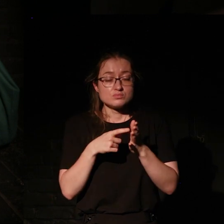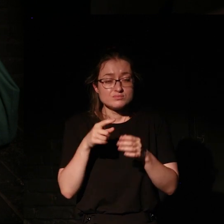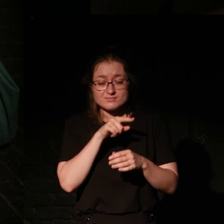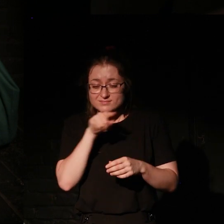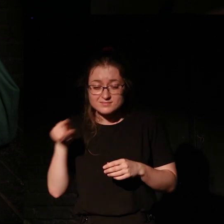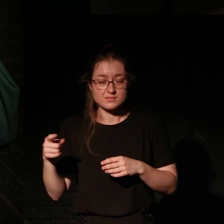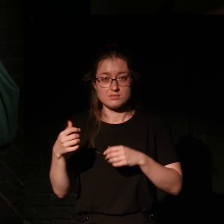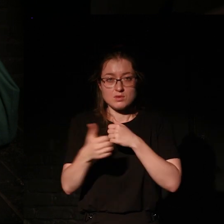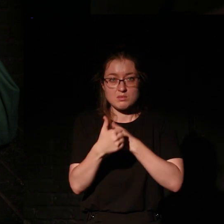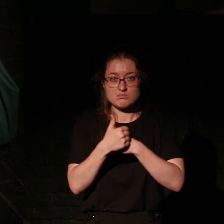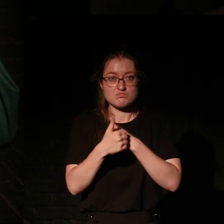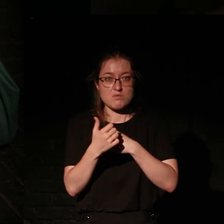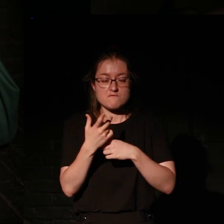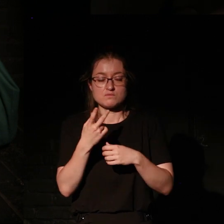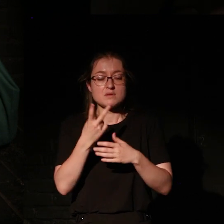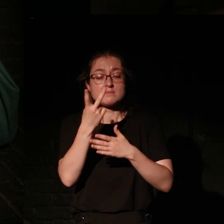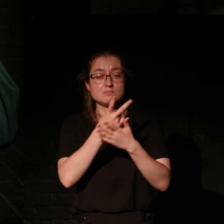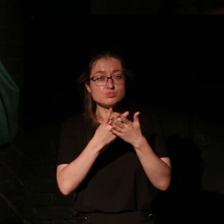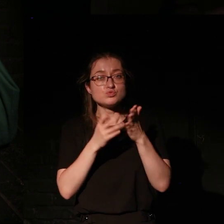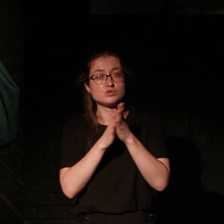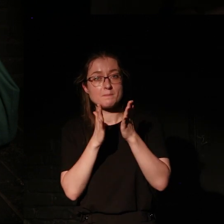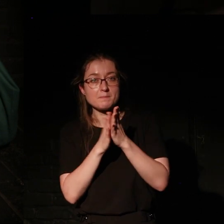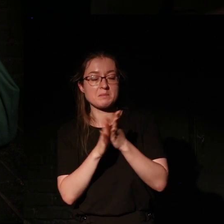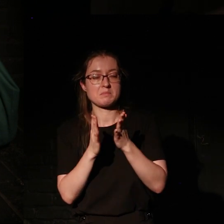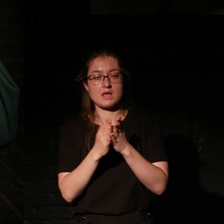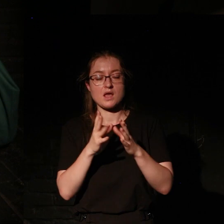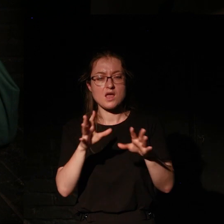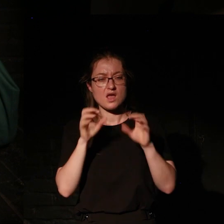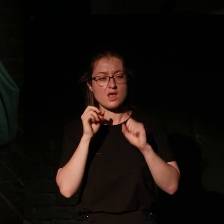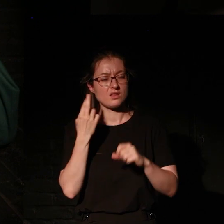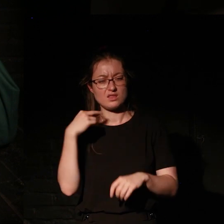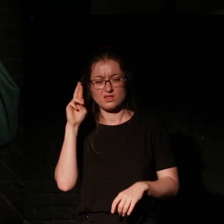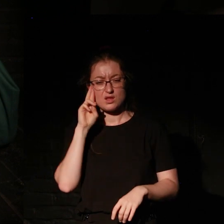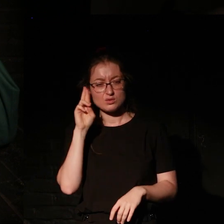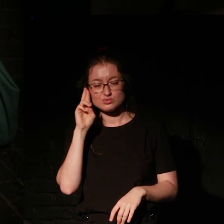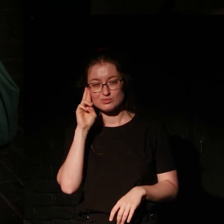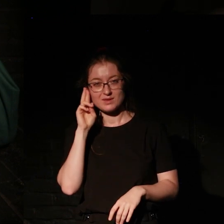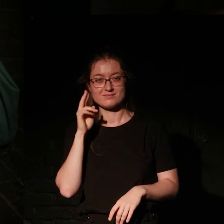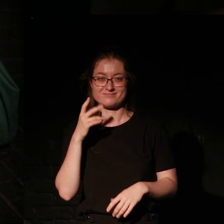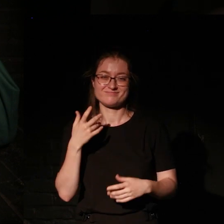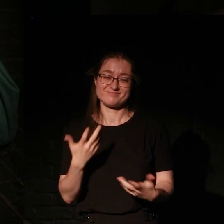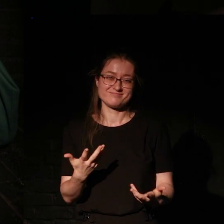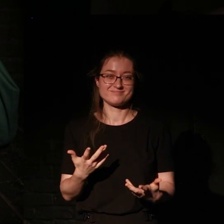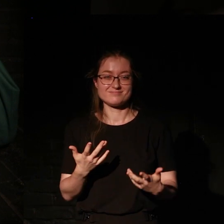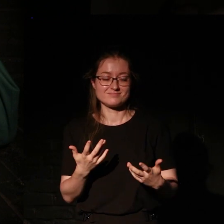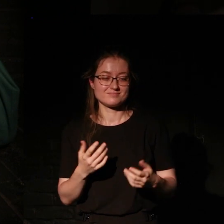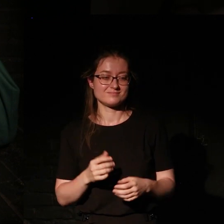nieporozumienie naprawdę nie trudno. Czy są jakieś mniemania,